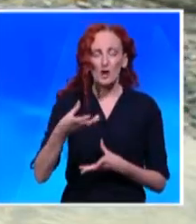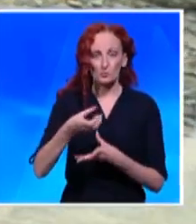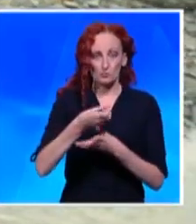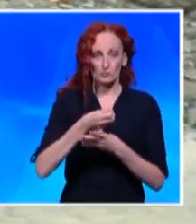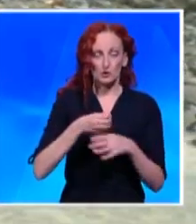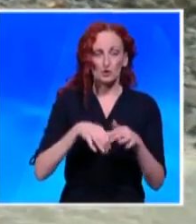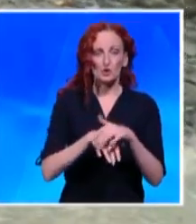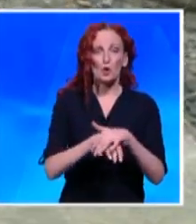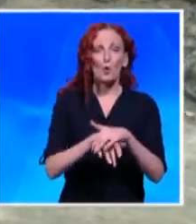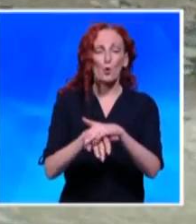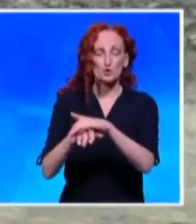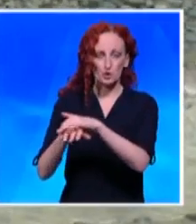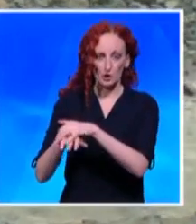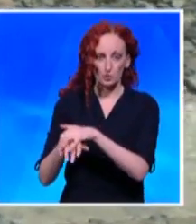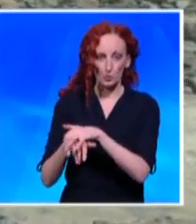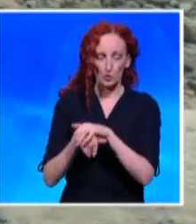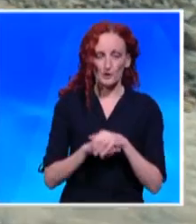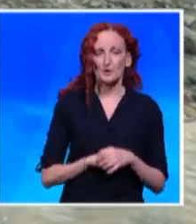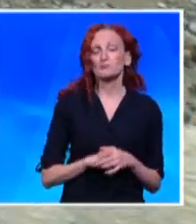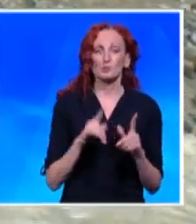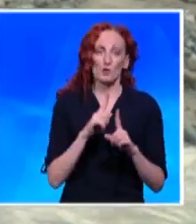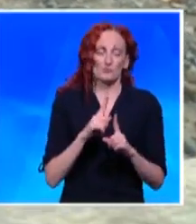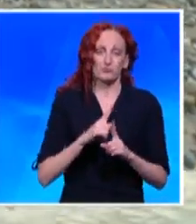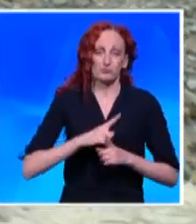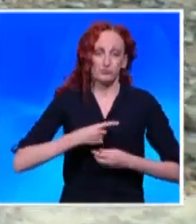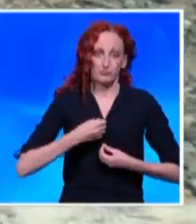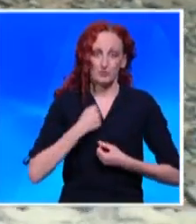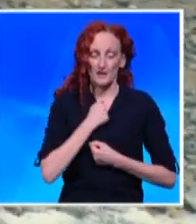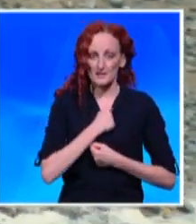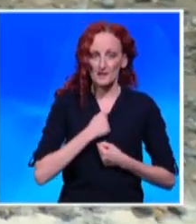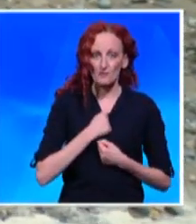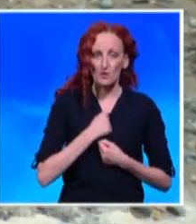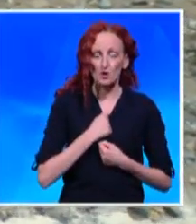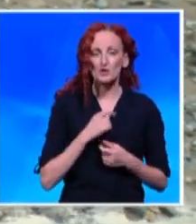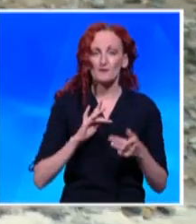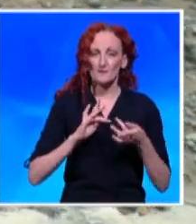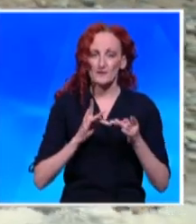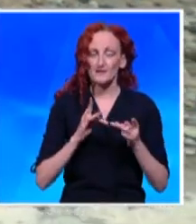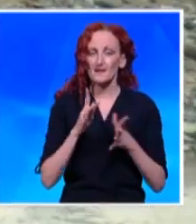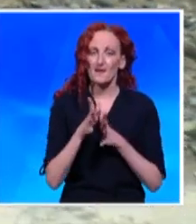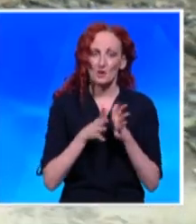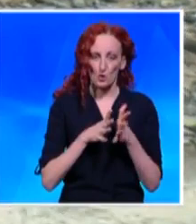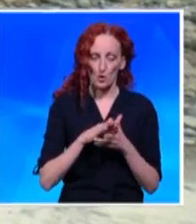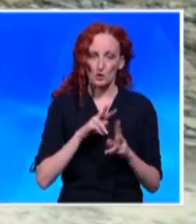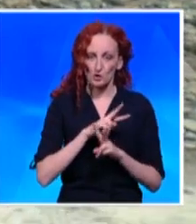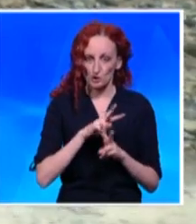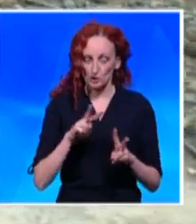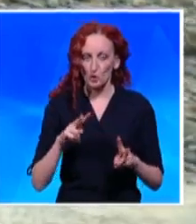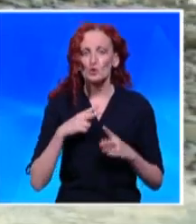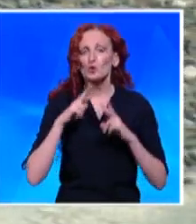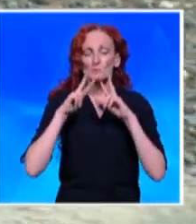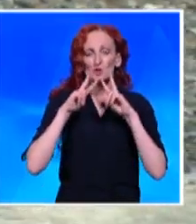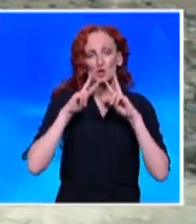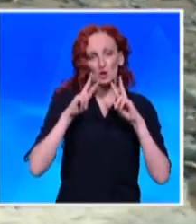така сериозно възмущение в социалните мрежи. Беше публикувано и отговор на сайта на Министерството